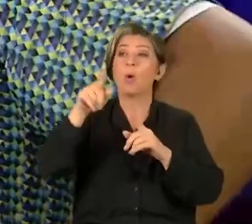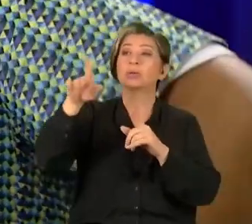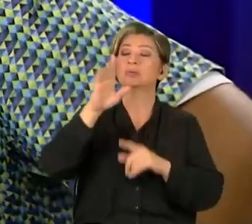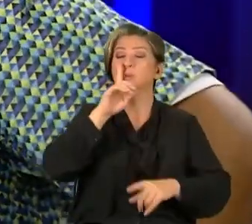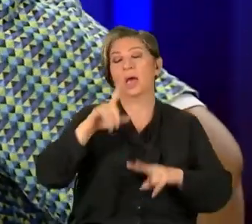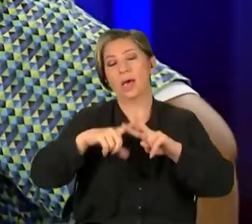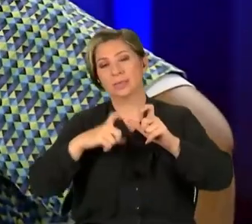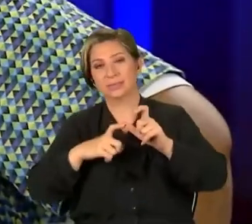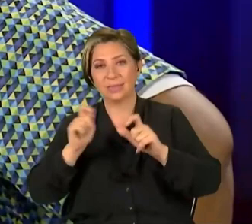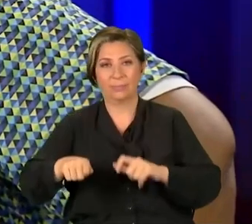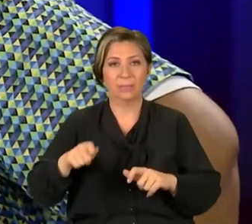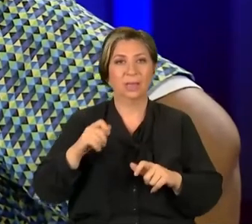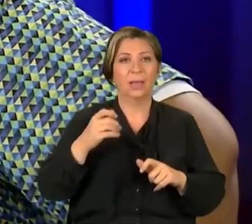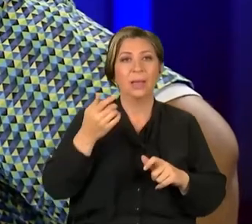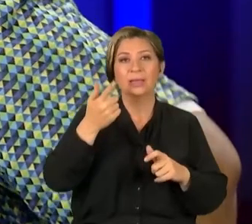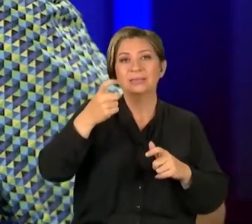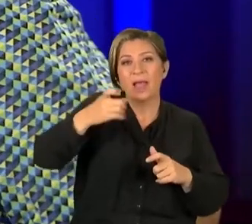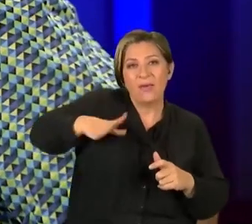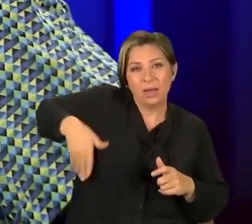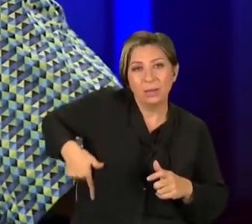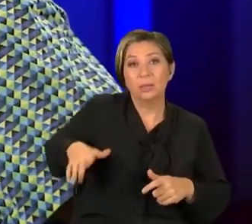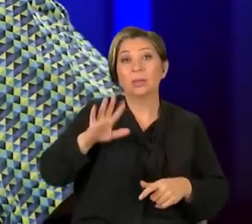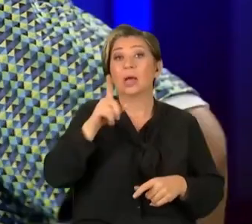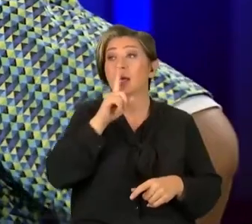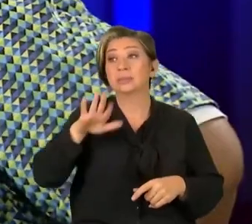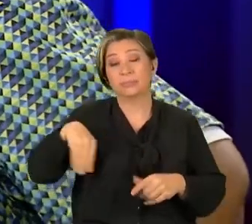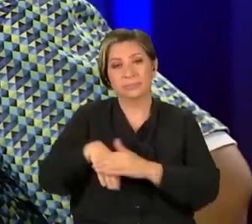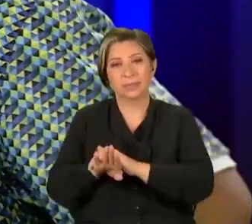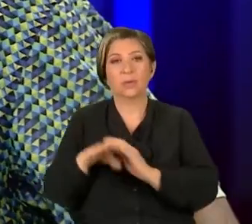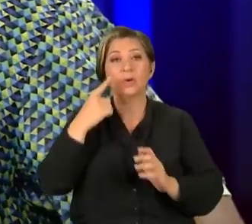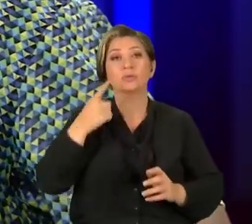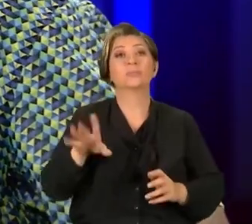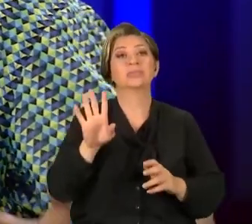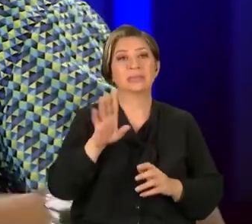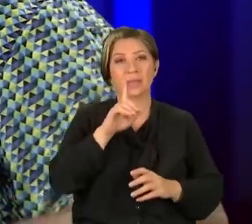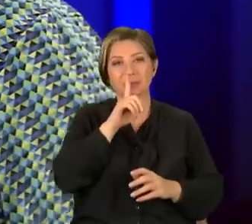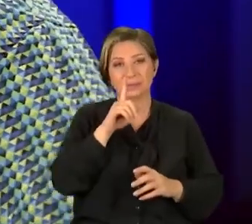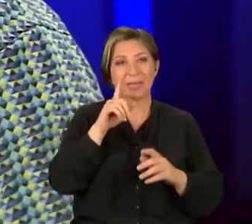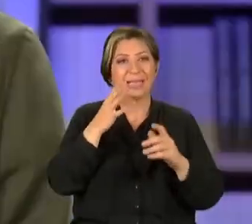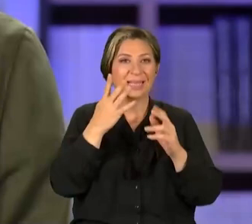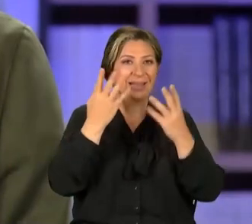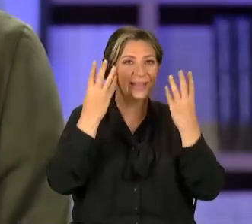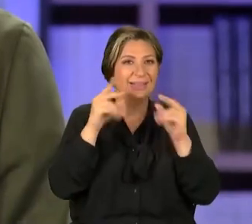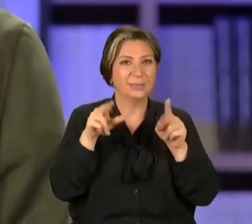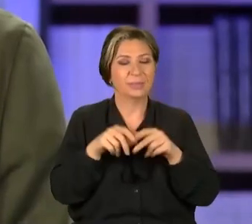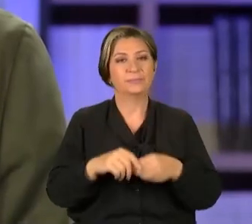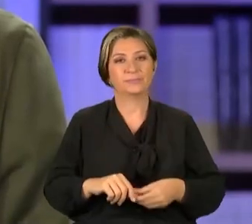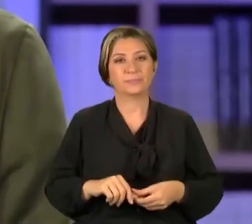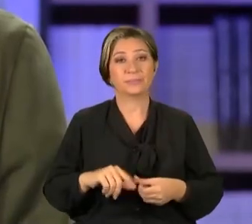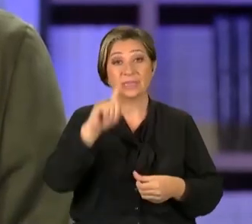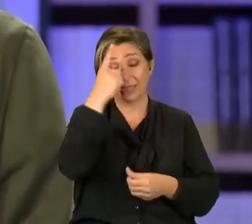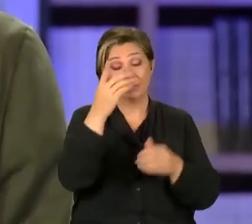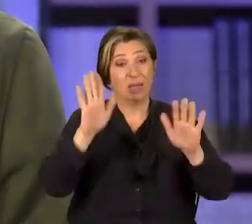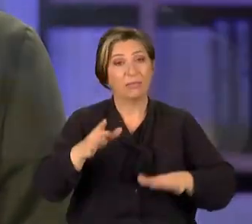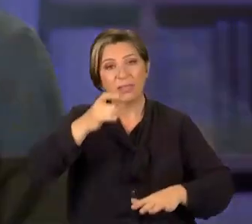yanınızda emanet var emanet var o geliyor diyorlar ki Asya Hani gözükmesin güzel yalnız